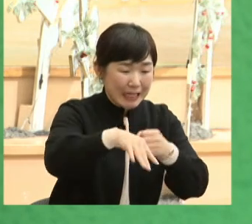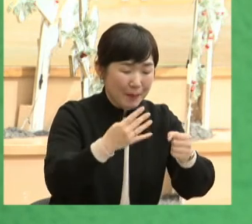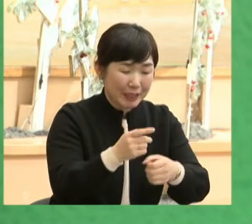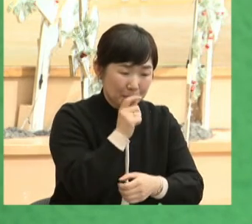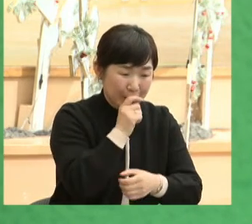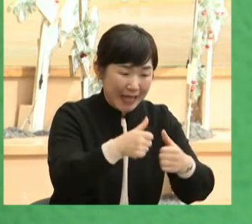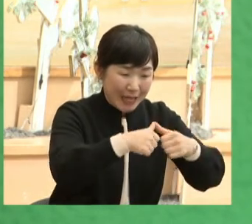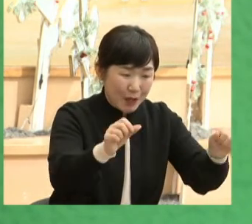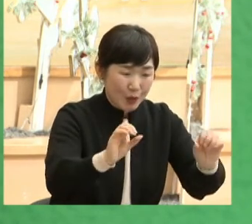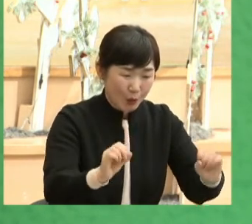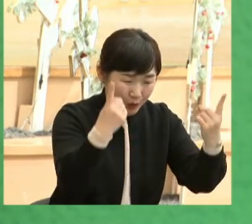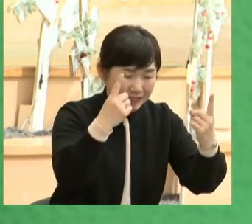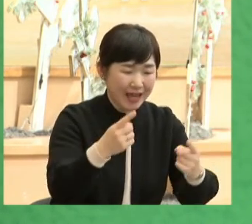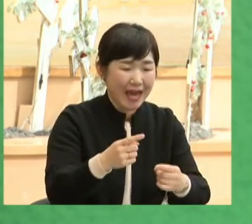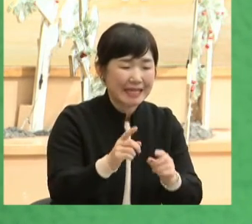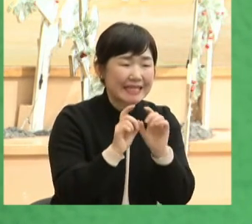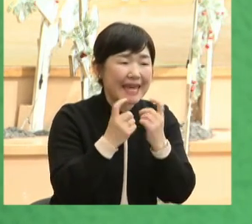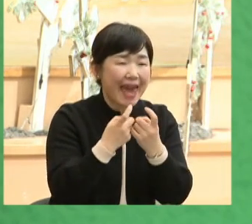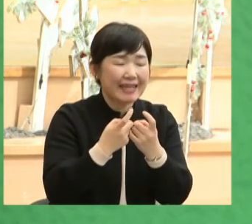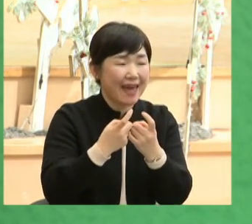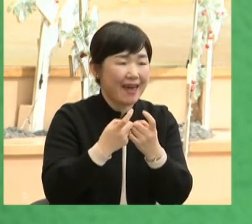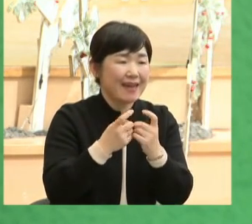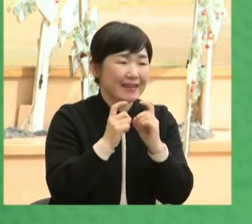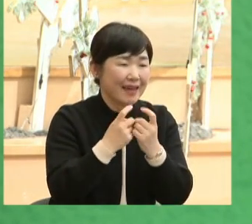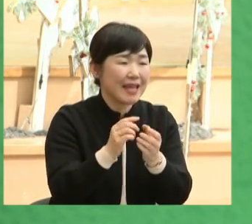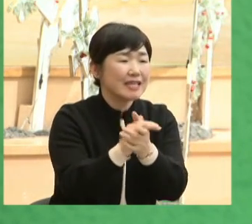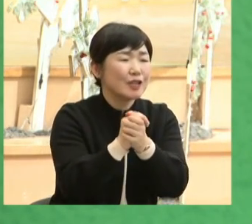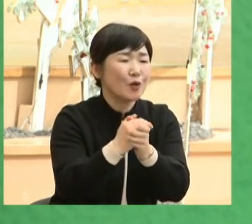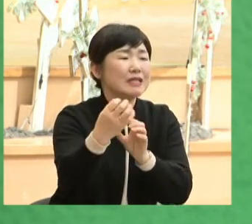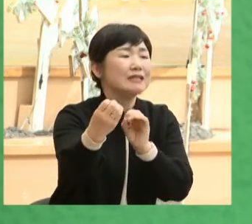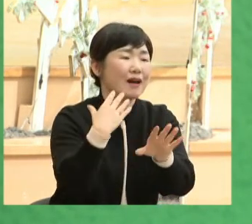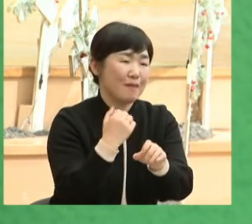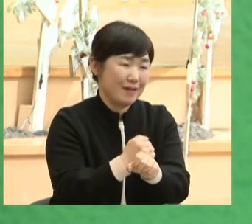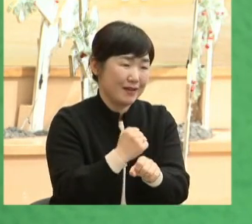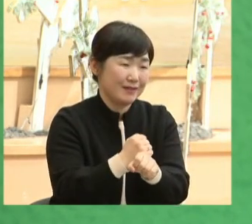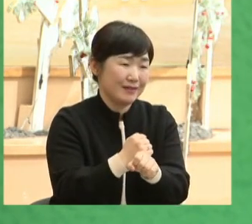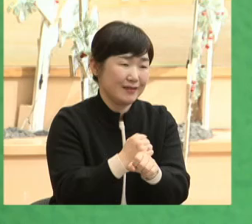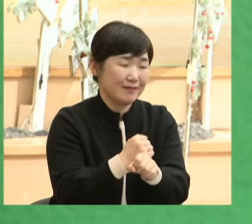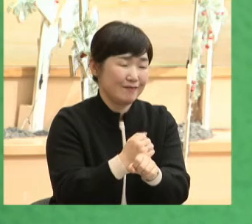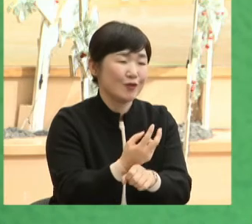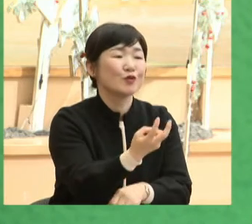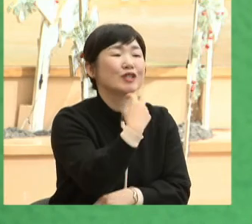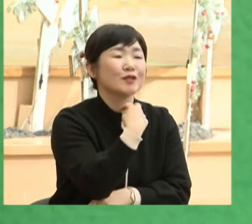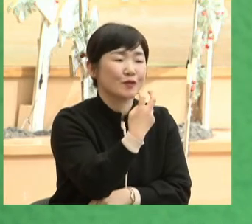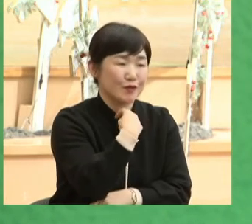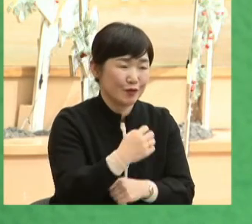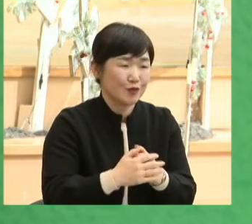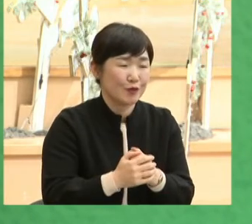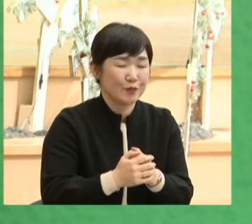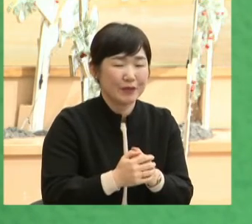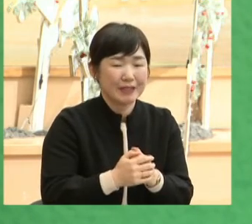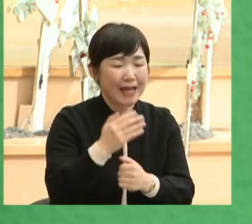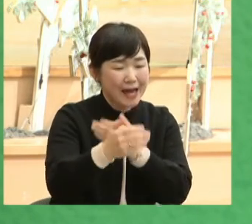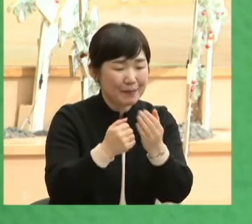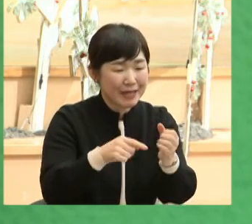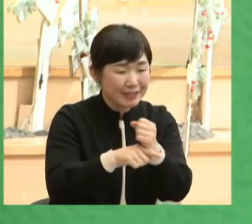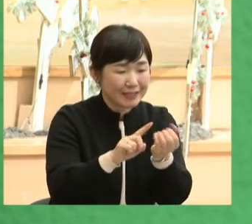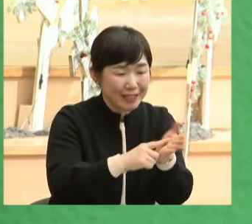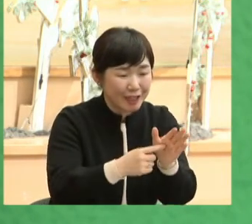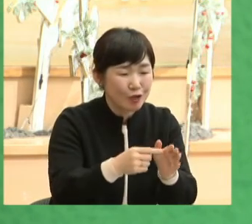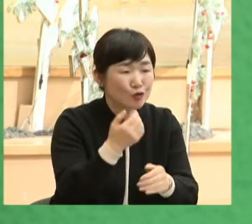응답을 주신 완전 영적으로 일타쌍피 근데 누구에게 싫어하는 자에게